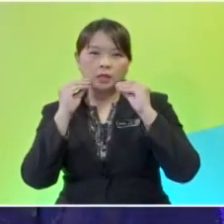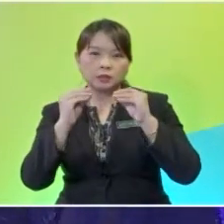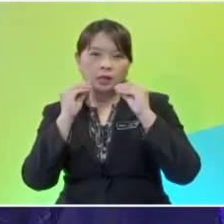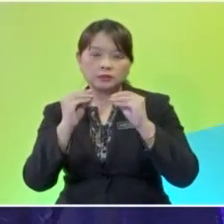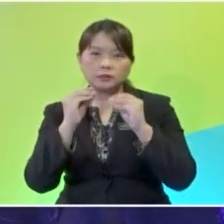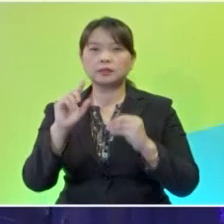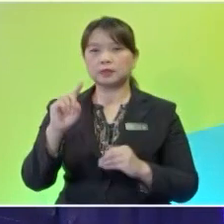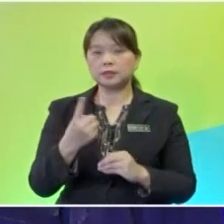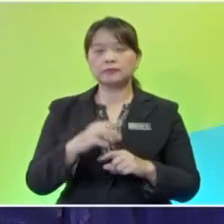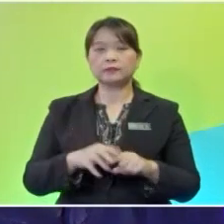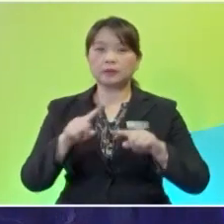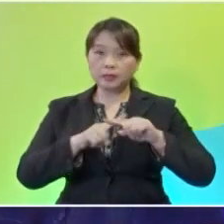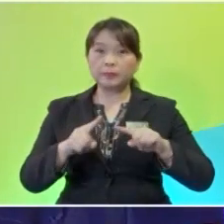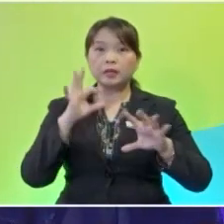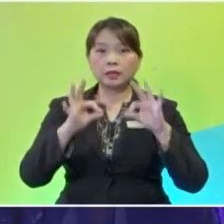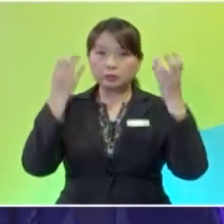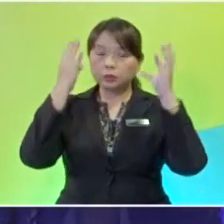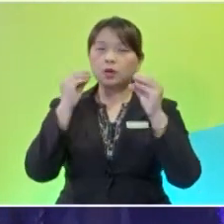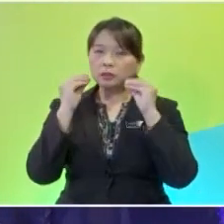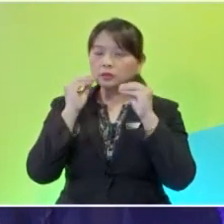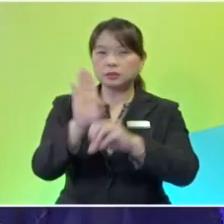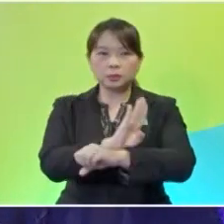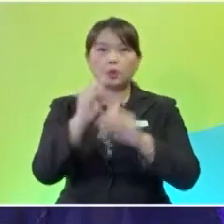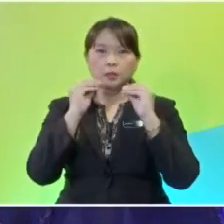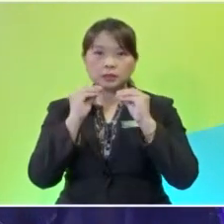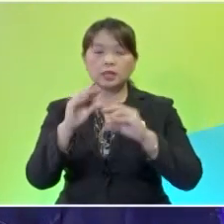可是很多时候如果我们老师忙着教，没有让